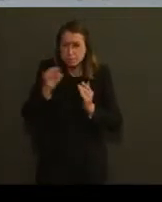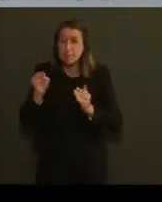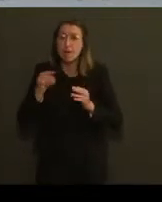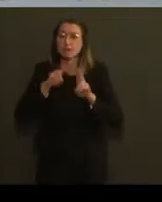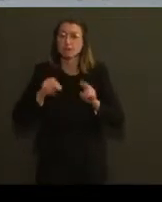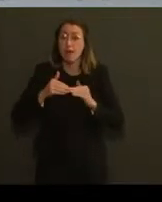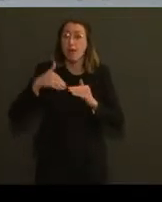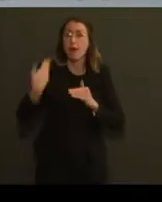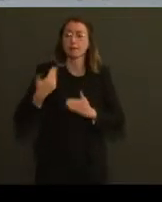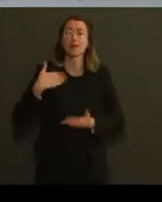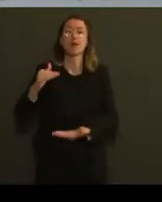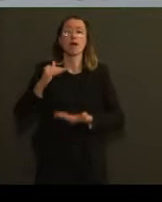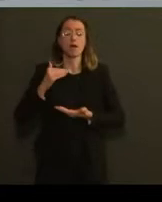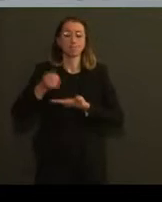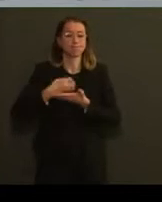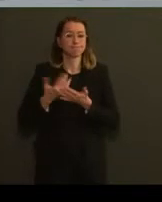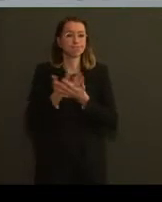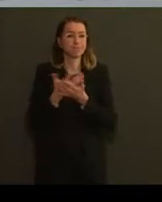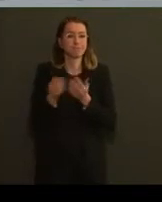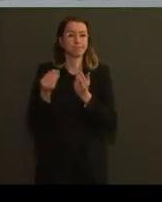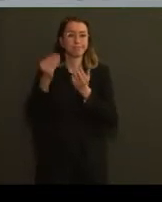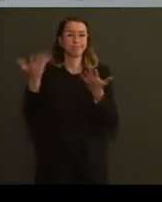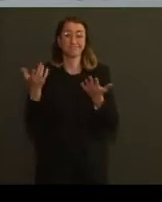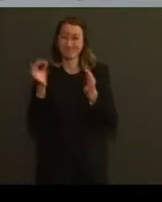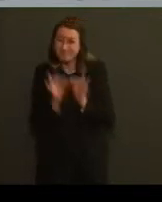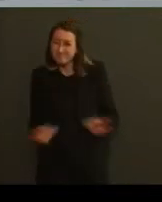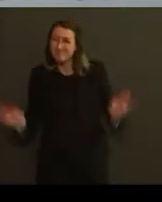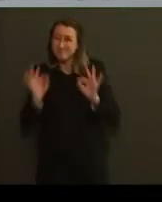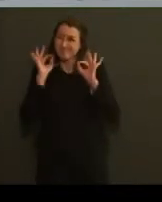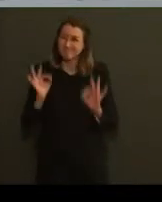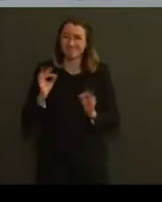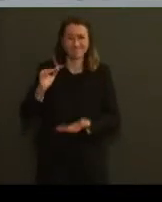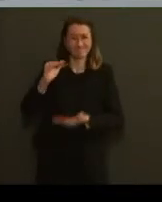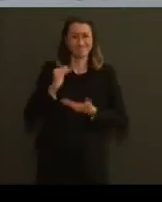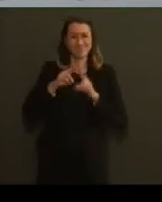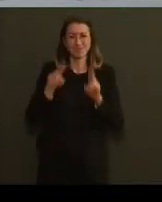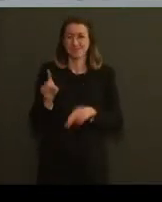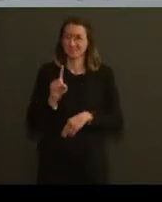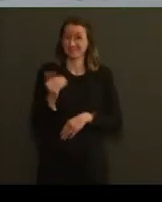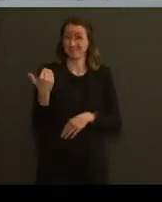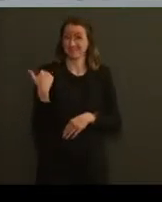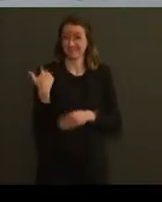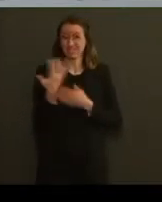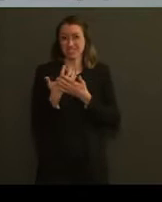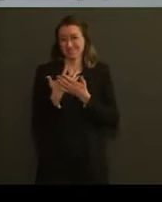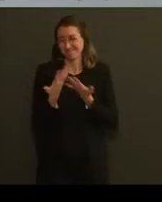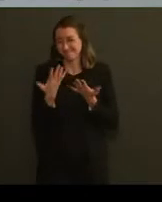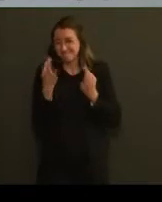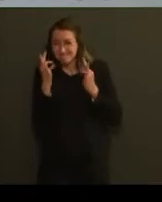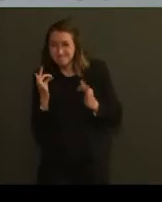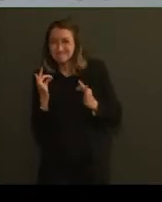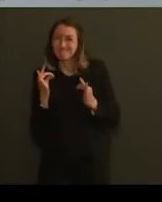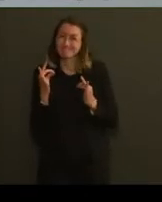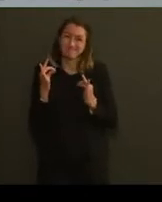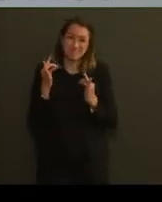contexte, il est possible que nous n'ayons pas encore une vue d'ensemble suffisante sur les derniers chiffres pour que réellement on puisse parler de quelque chose au